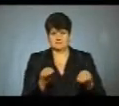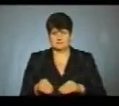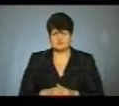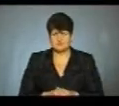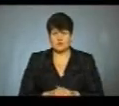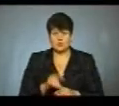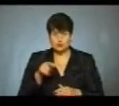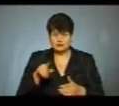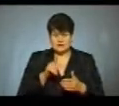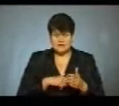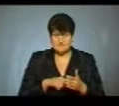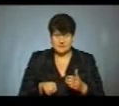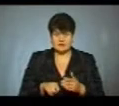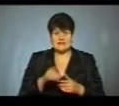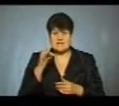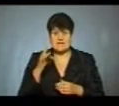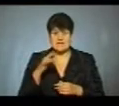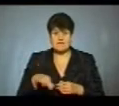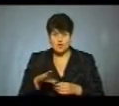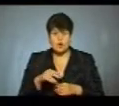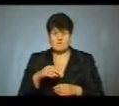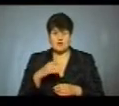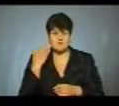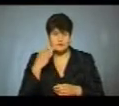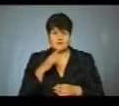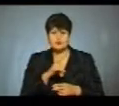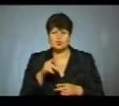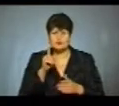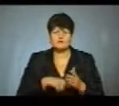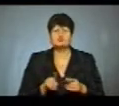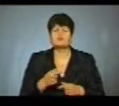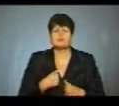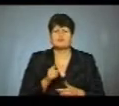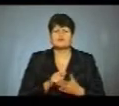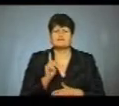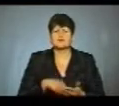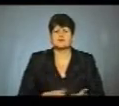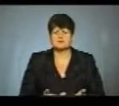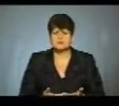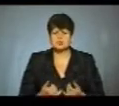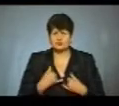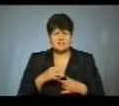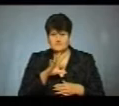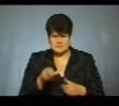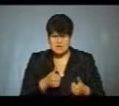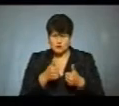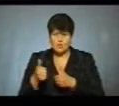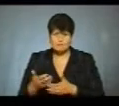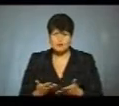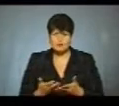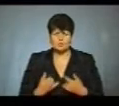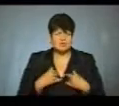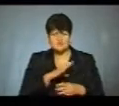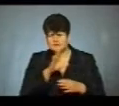не вірять ні Європа, ні Штати, ні МВФ, ніхто, то чому ми повинні вірити? Що в нас вже все добре? Що в нас